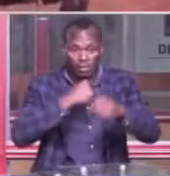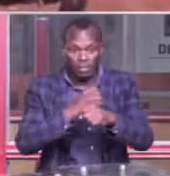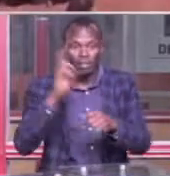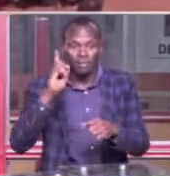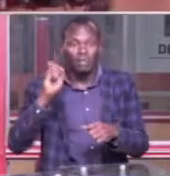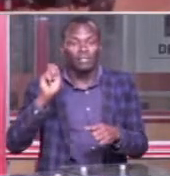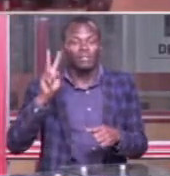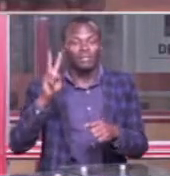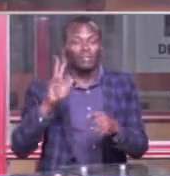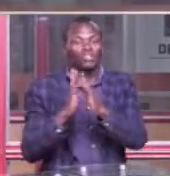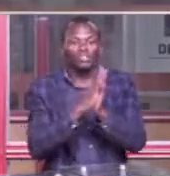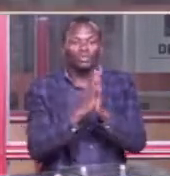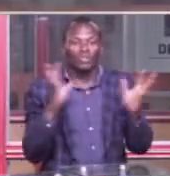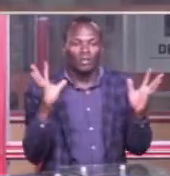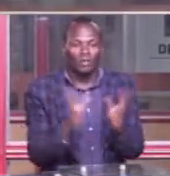TV Amasukkulumu.